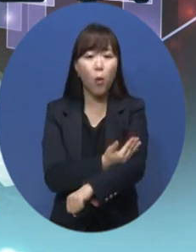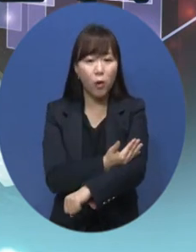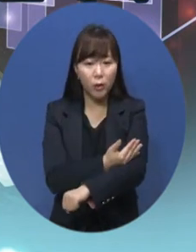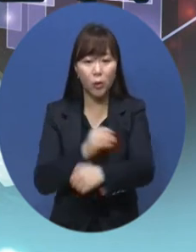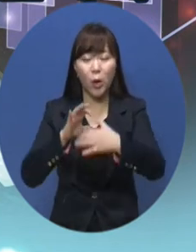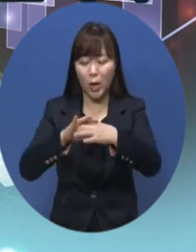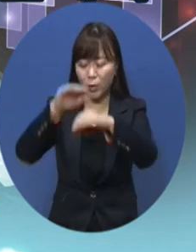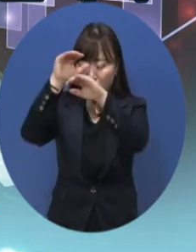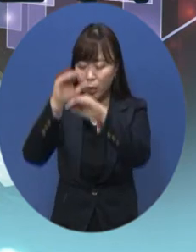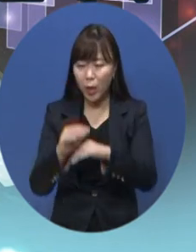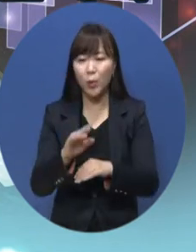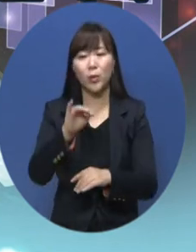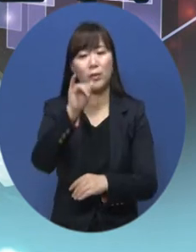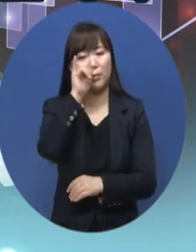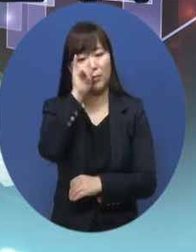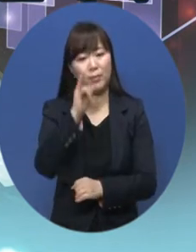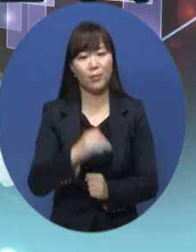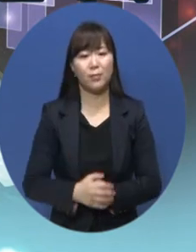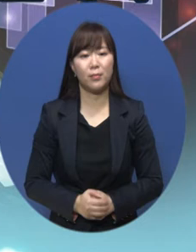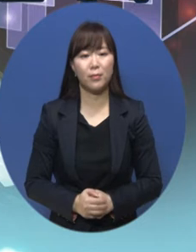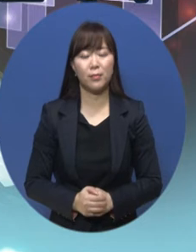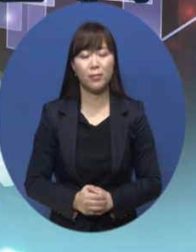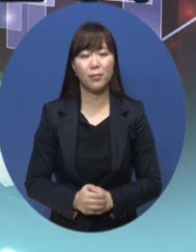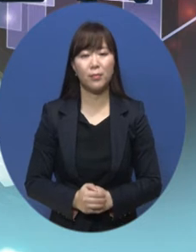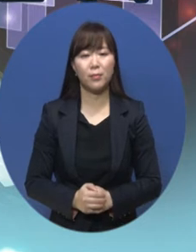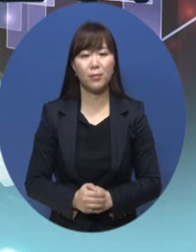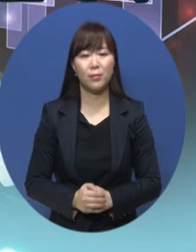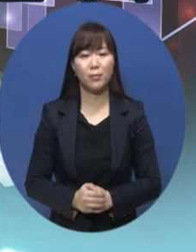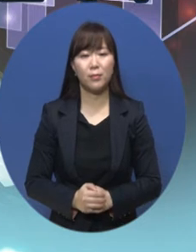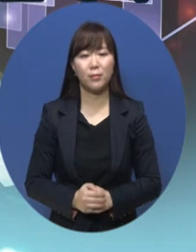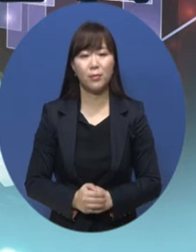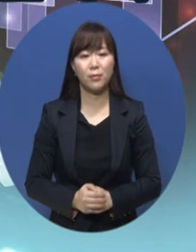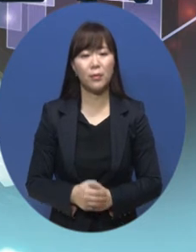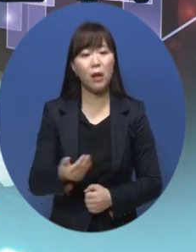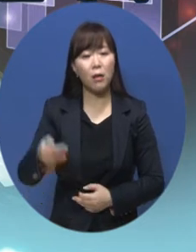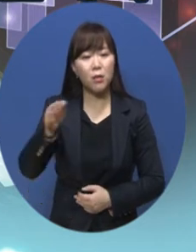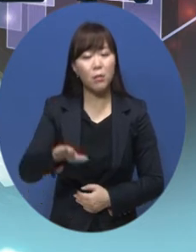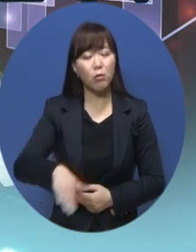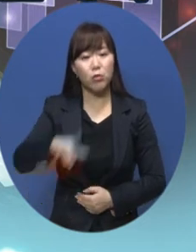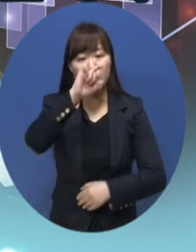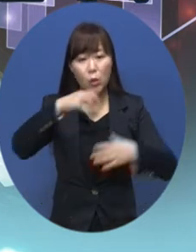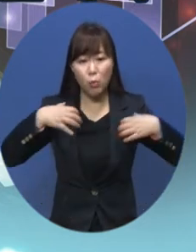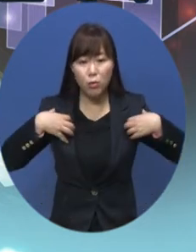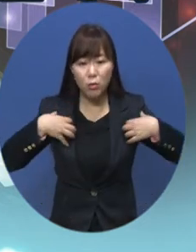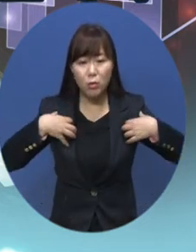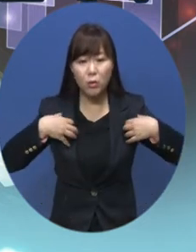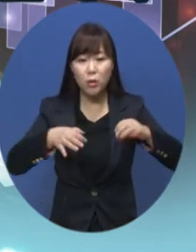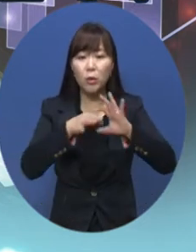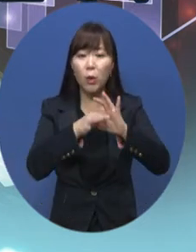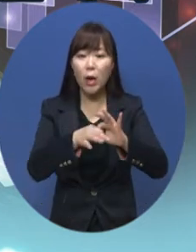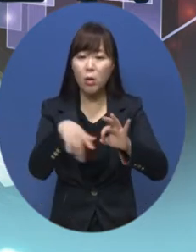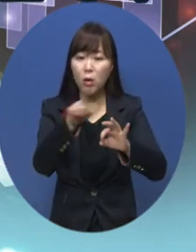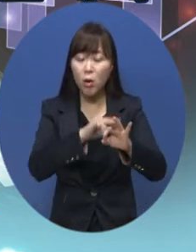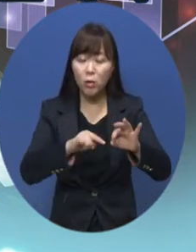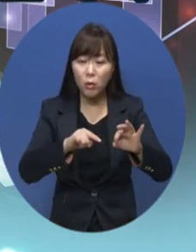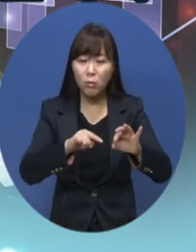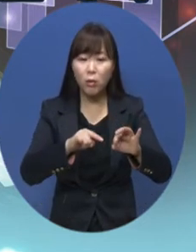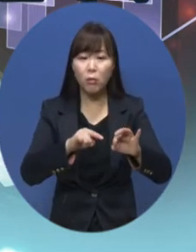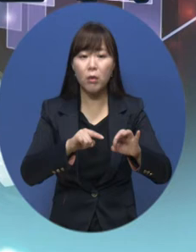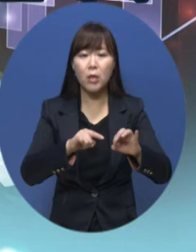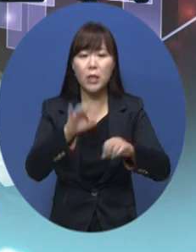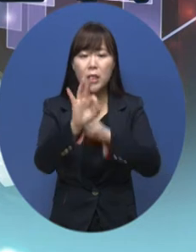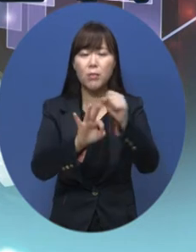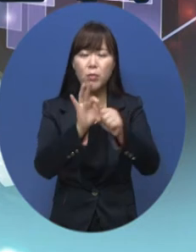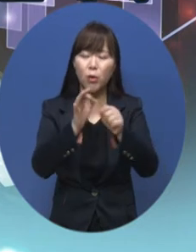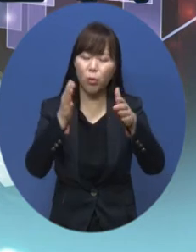등에 대한 내용을 담고 있습니다. 하지만 우리 정부는 선택의정서 비준을 10여